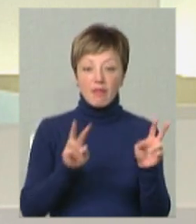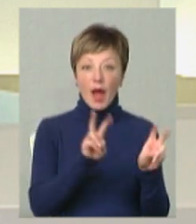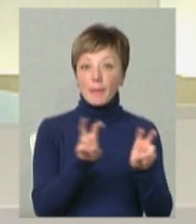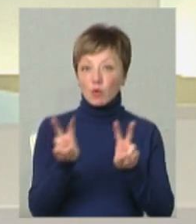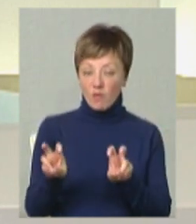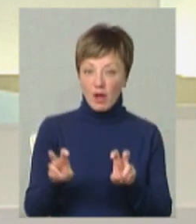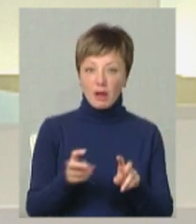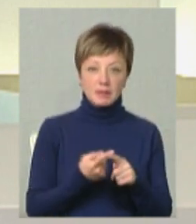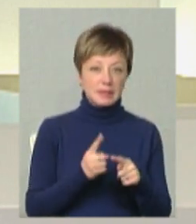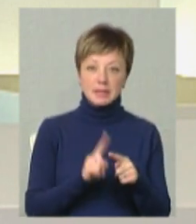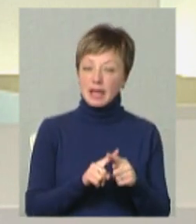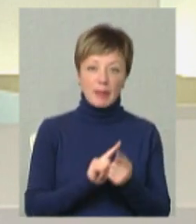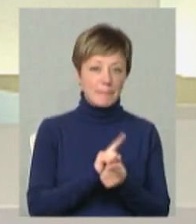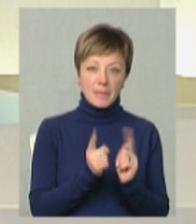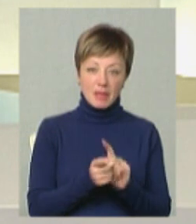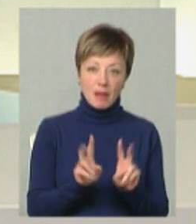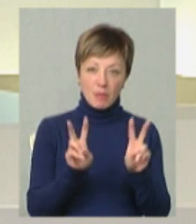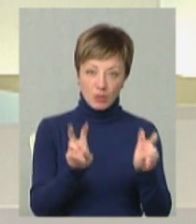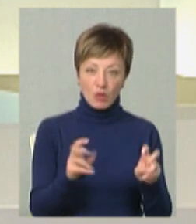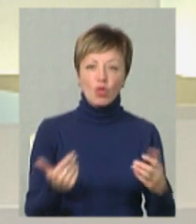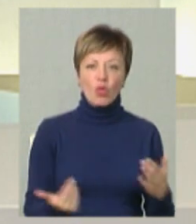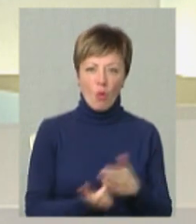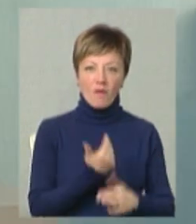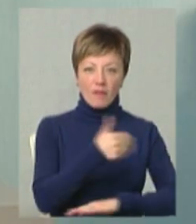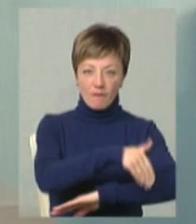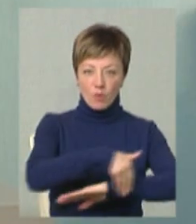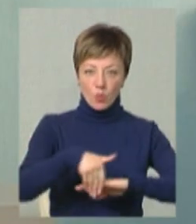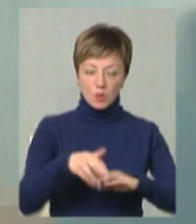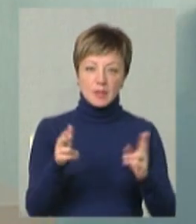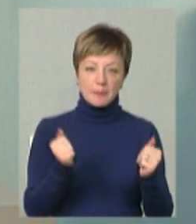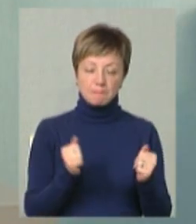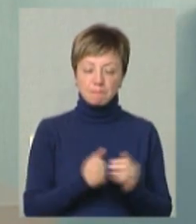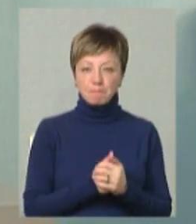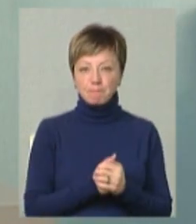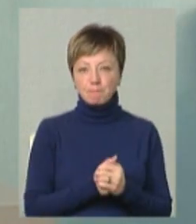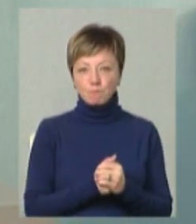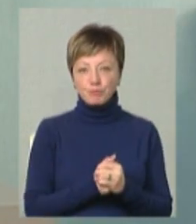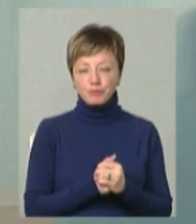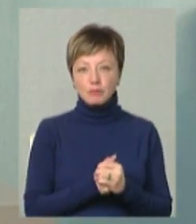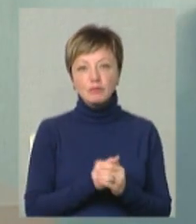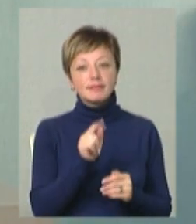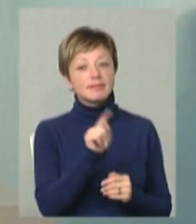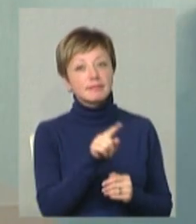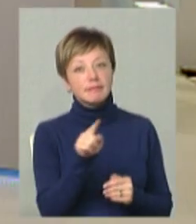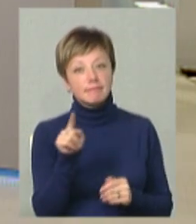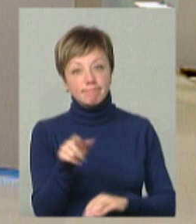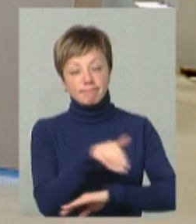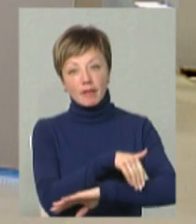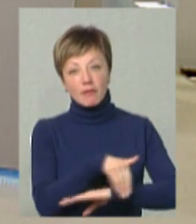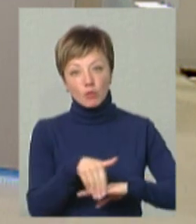найменування. В даному випадку це не перейменування, це найменування це нові, нові, тих